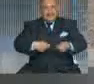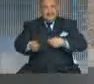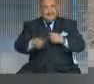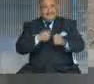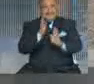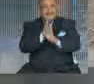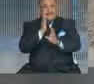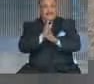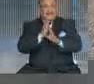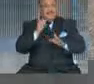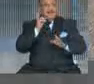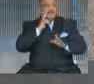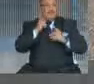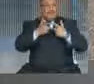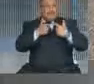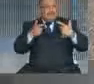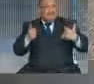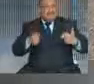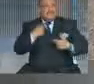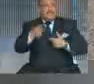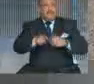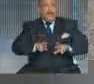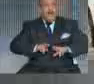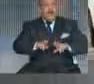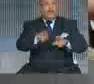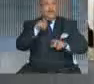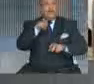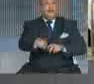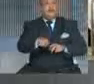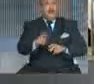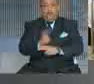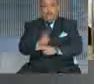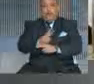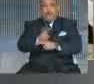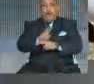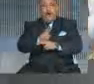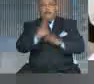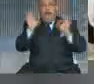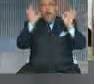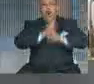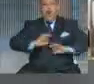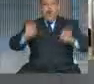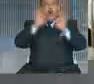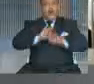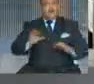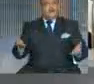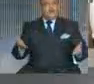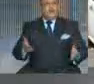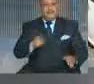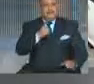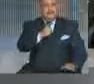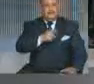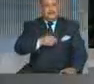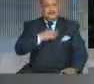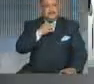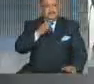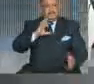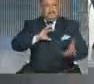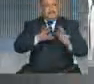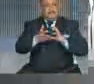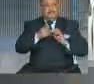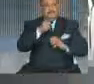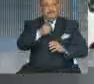وعدم توفر المراقبة الأمنية اللازمة. جاء كهرباء ضربته من الدار هذيك، معناتها كركرته لهنا، والراجل كان ميت